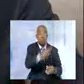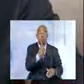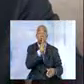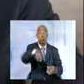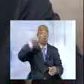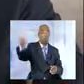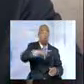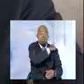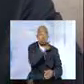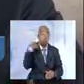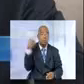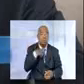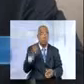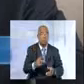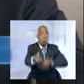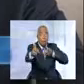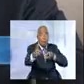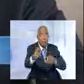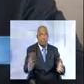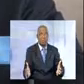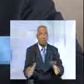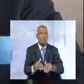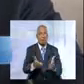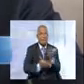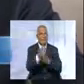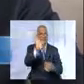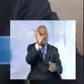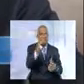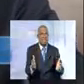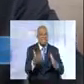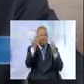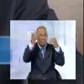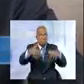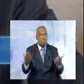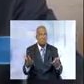n'est pas question, nous ne sommes pas dans un conflit armé,